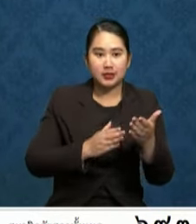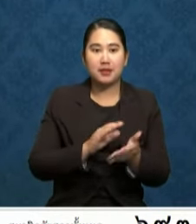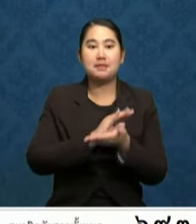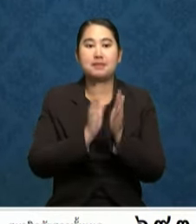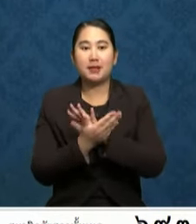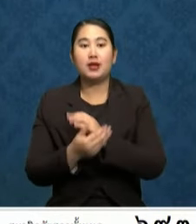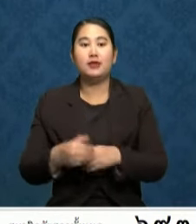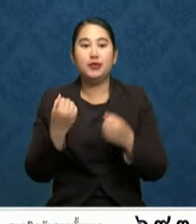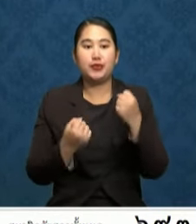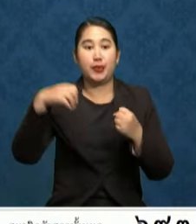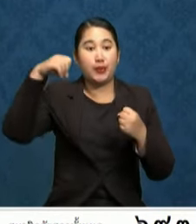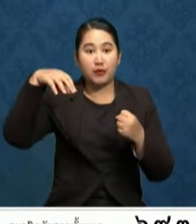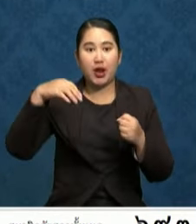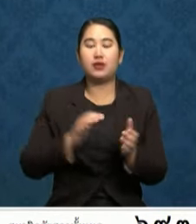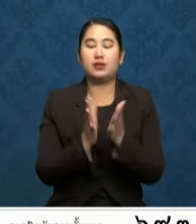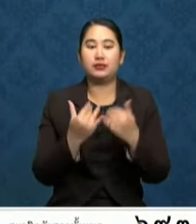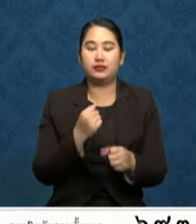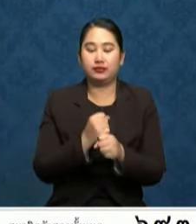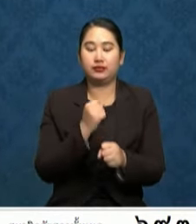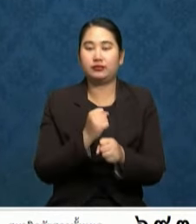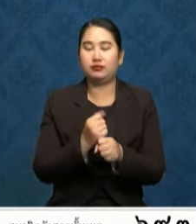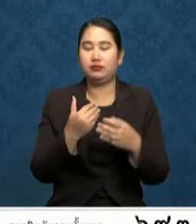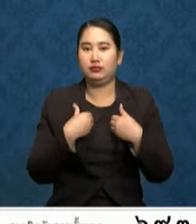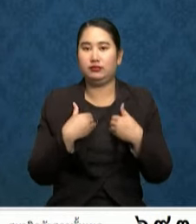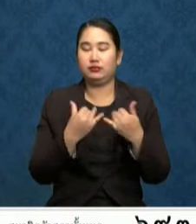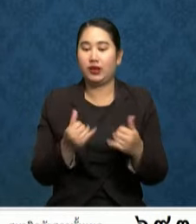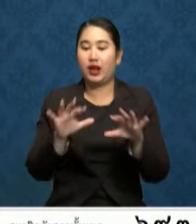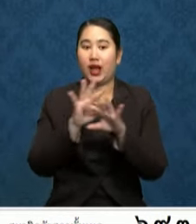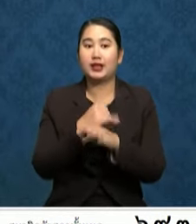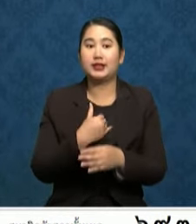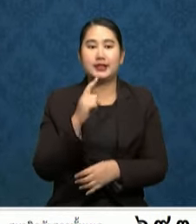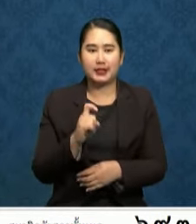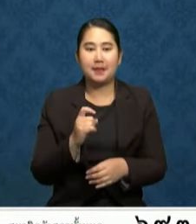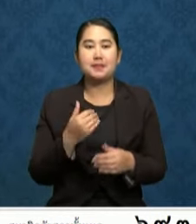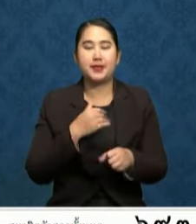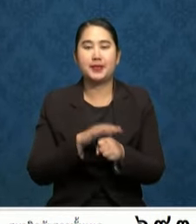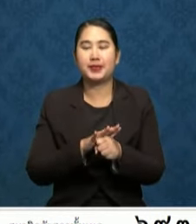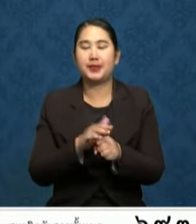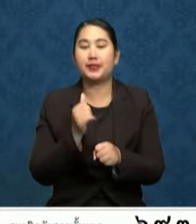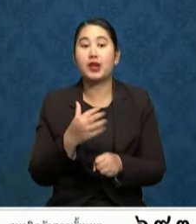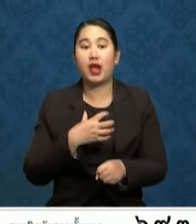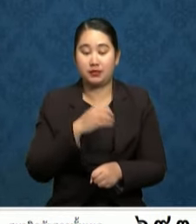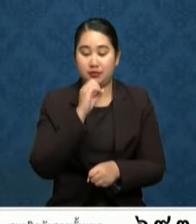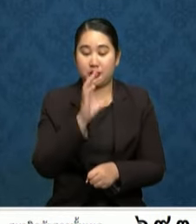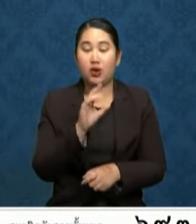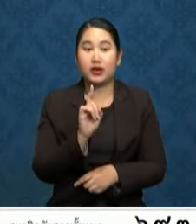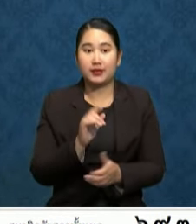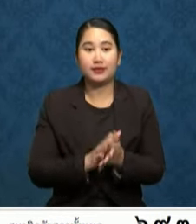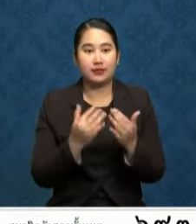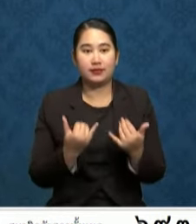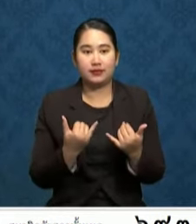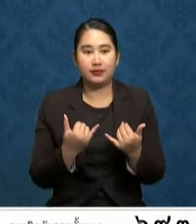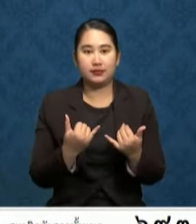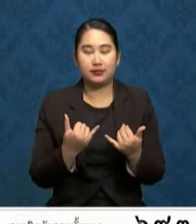นะครับเพราะฉะนั้นมันจะมีการเปลี่ยนผ่ายพวกนี้อาจจะต้องมีการสูญเสียอยู่อยู่บ้างนะครับผมก็อยากจะบอกว่าตอนนี้